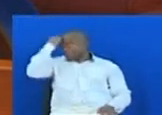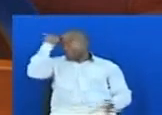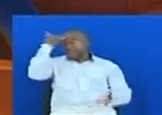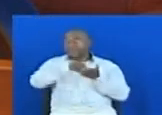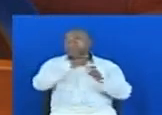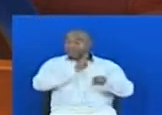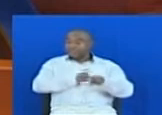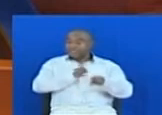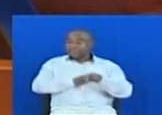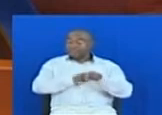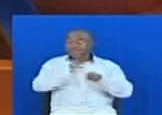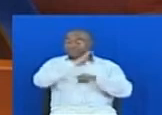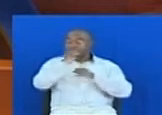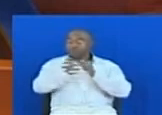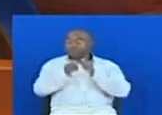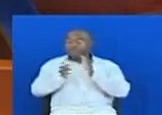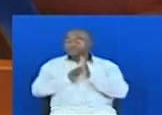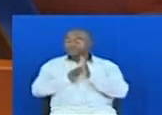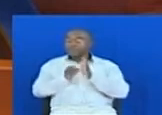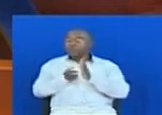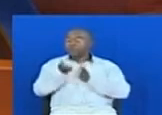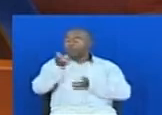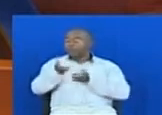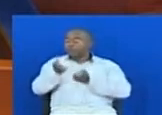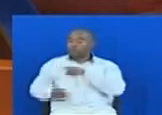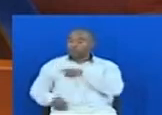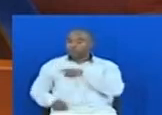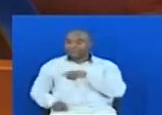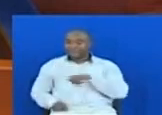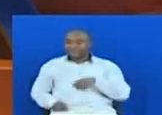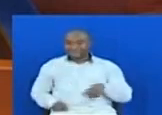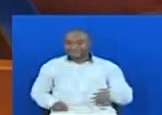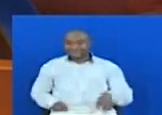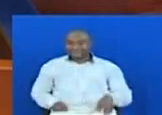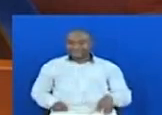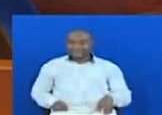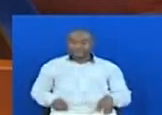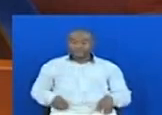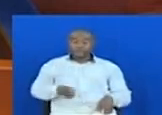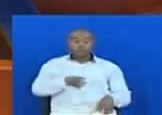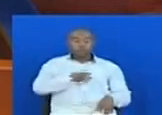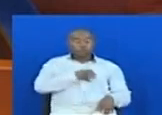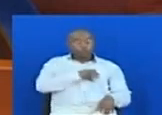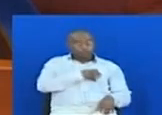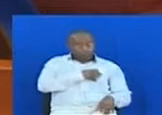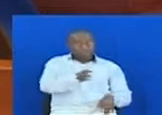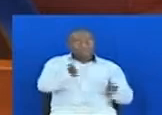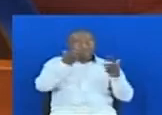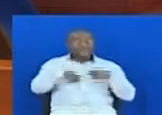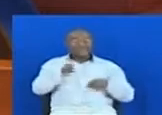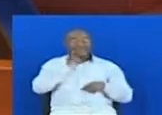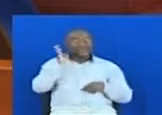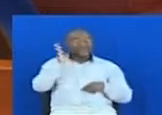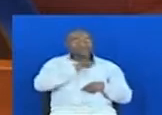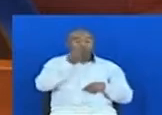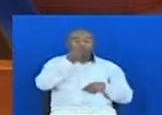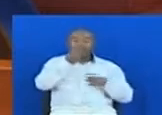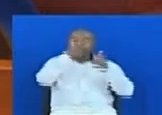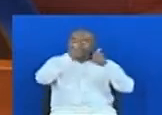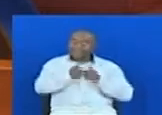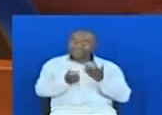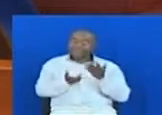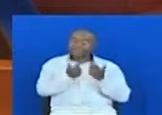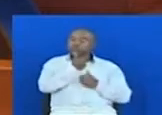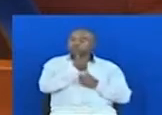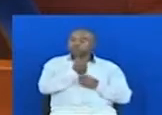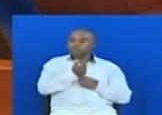kipindi kile cha corona, ilikuwa waziri Umi anatoa takwimu almost kila siku. ni sisi bunge